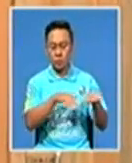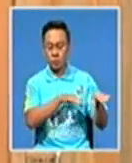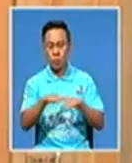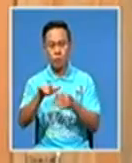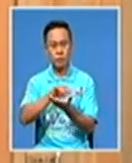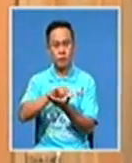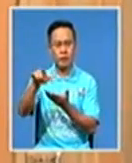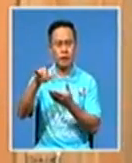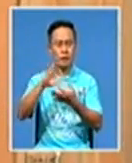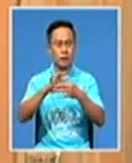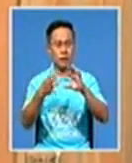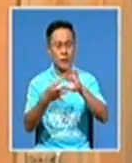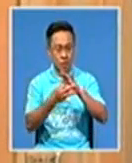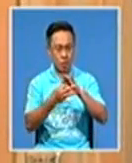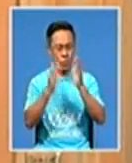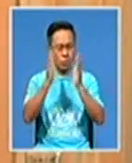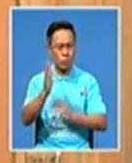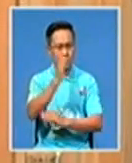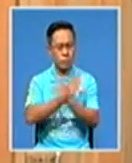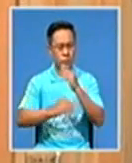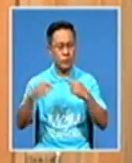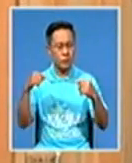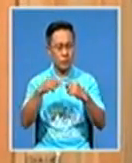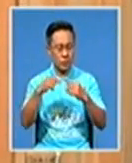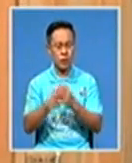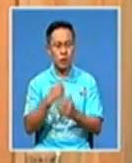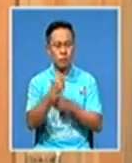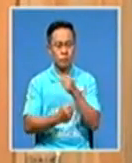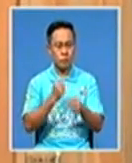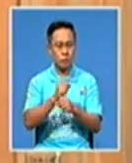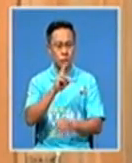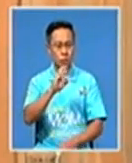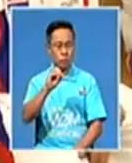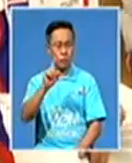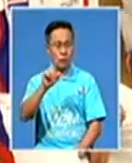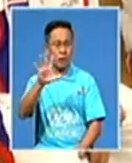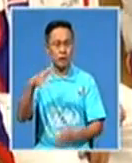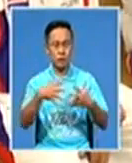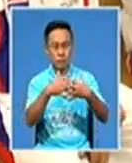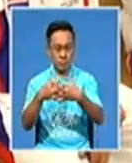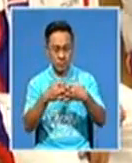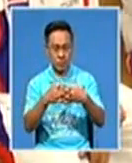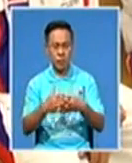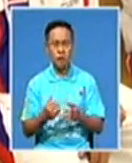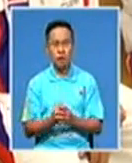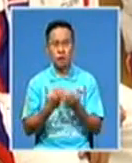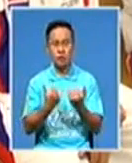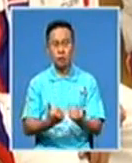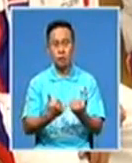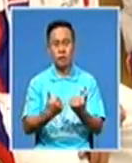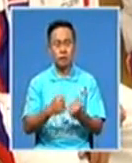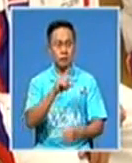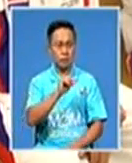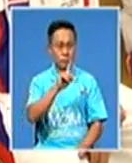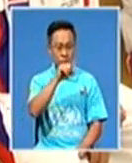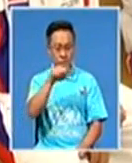น The Special Olympics World Summer Games 2015ณประเทศสหรัฐอเมริกาในห่วงวันที่21กรกฎา